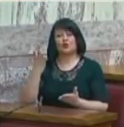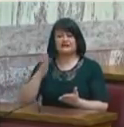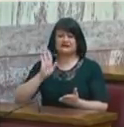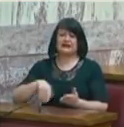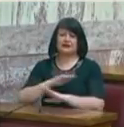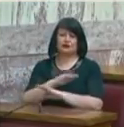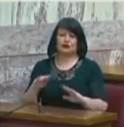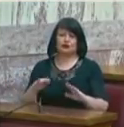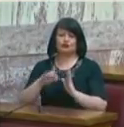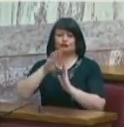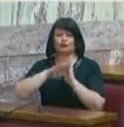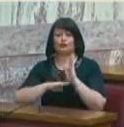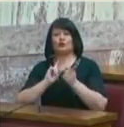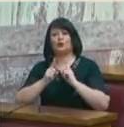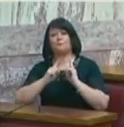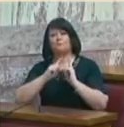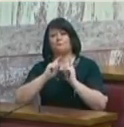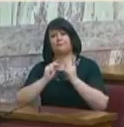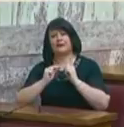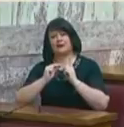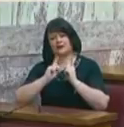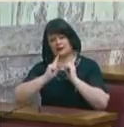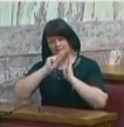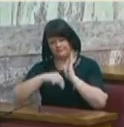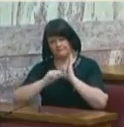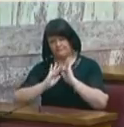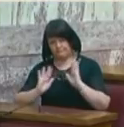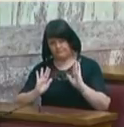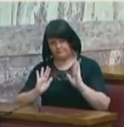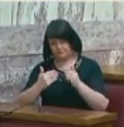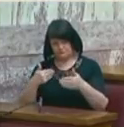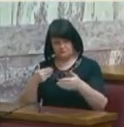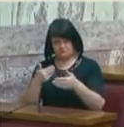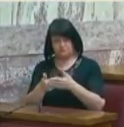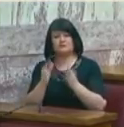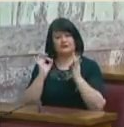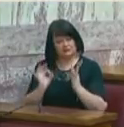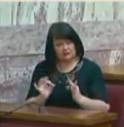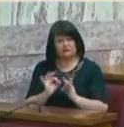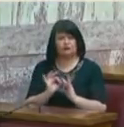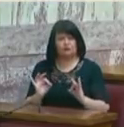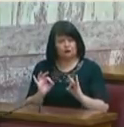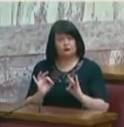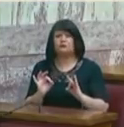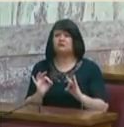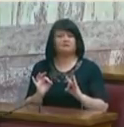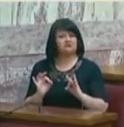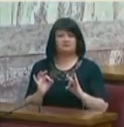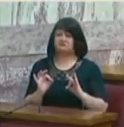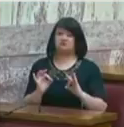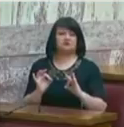του προγράμματος οικονομικής προσαρμογής. Εντός χρονοδιαγράμματος και χωρίς καμία